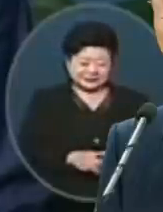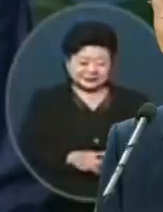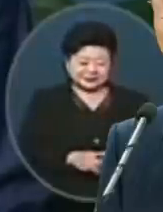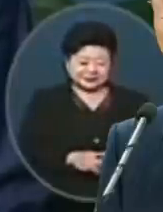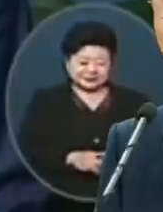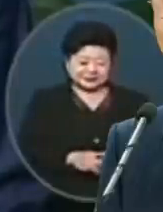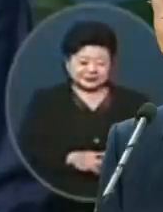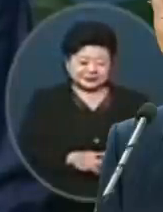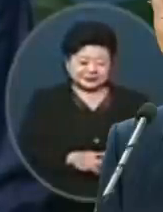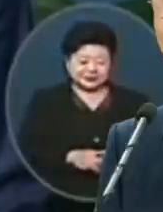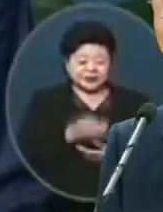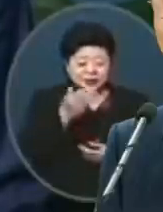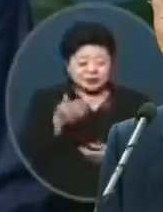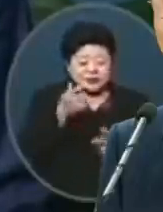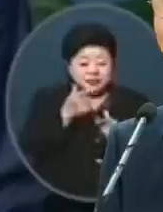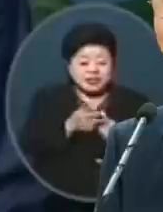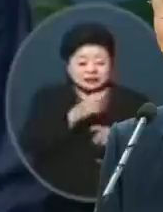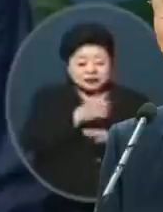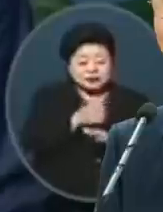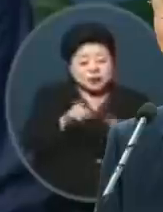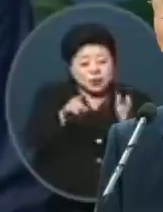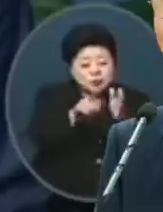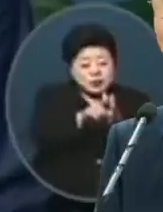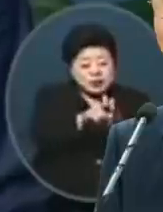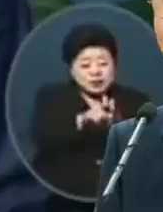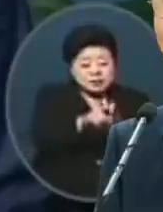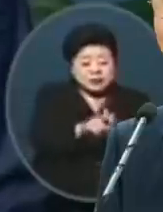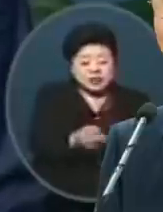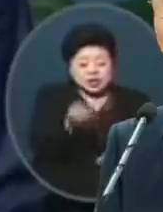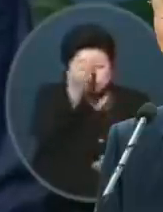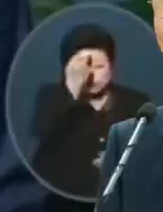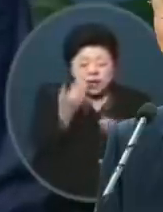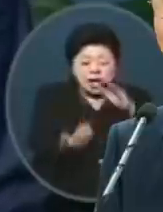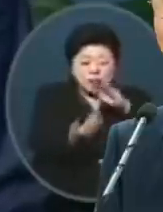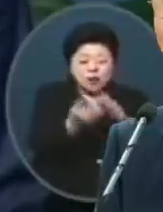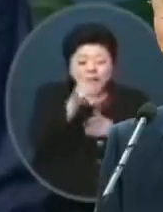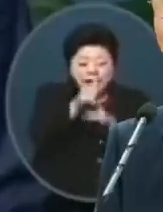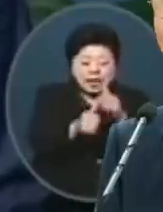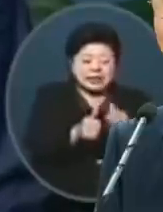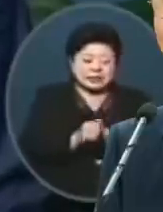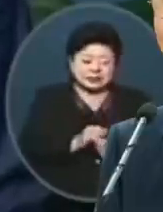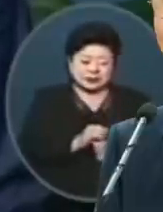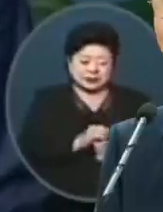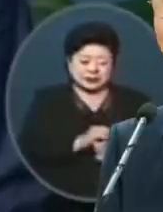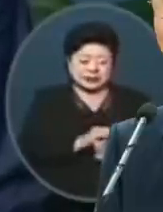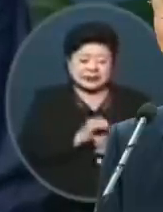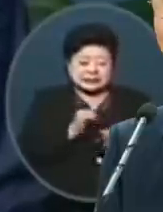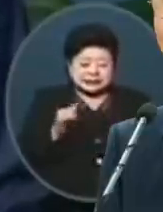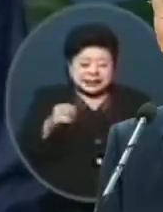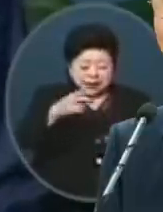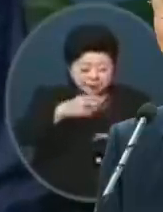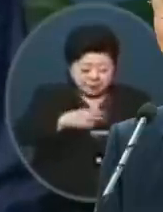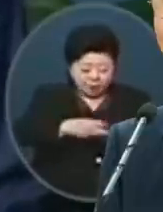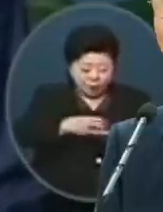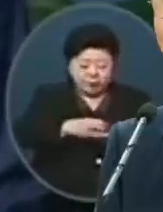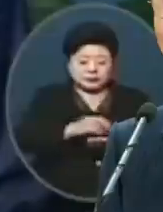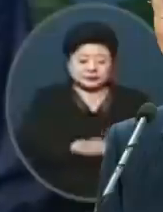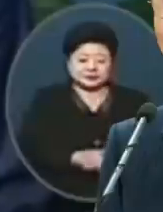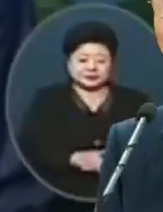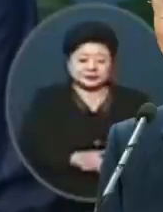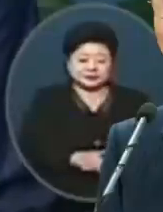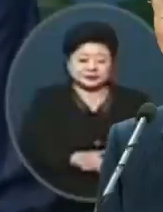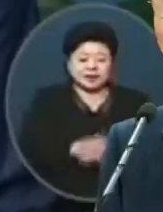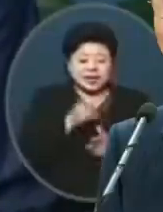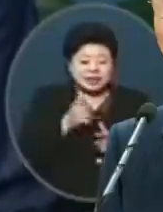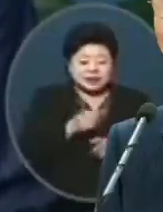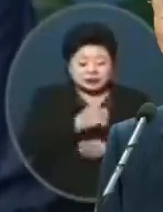것입니다. 여러분 예수 그리스도를 믿는 믿음이 최고의 하나님의 사랑하는 법인 것입니다.